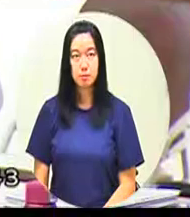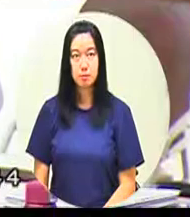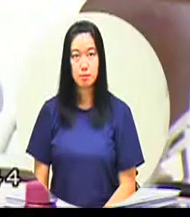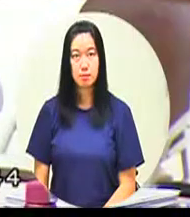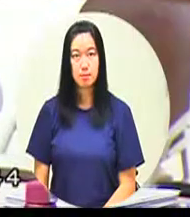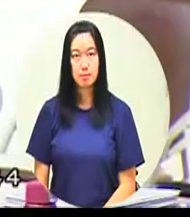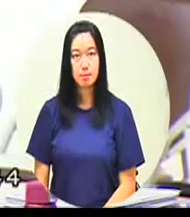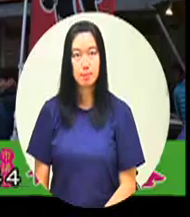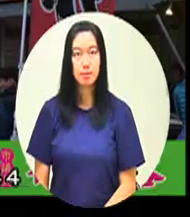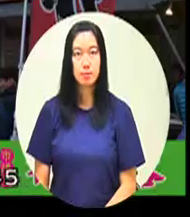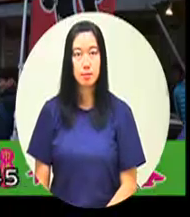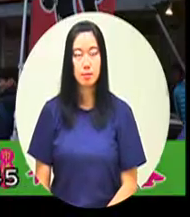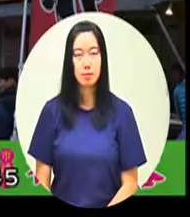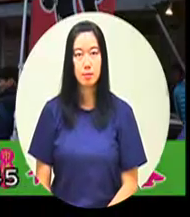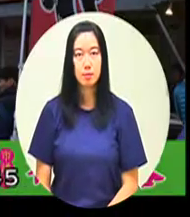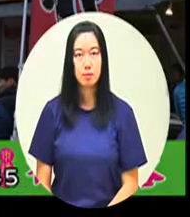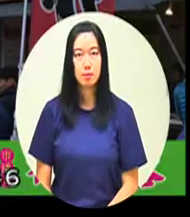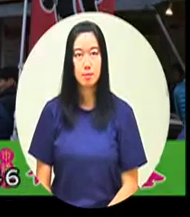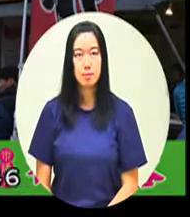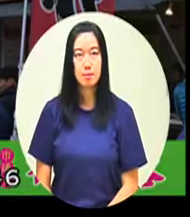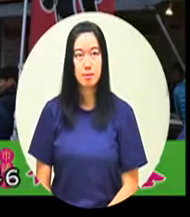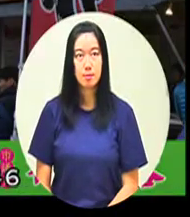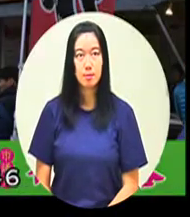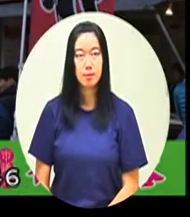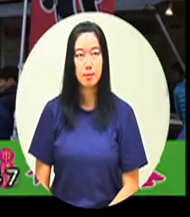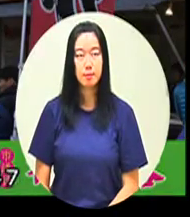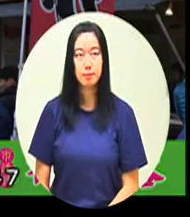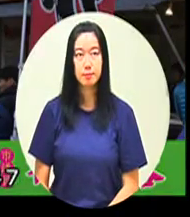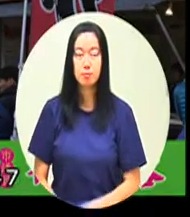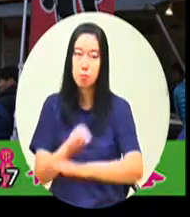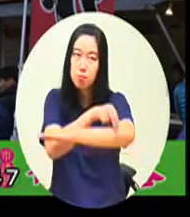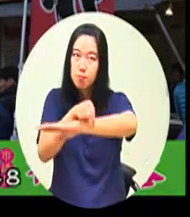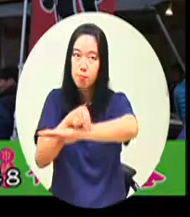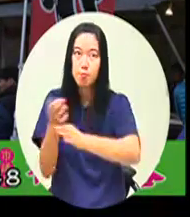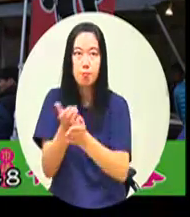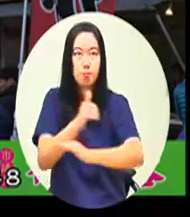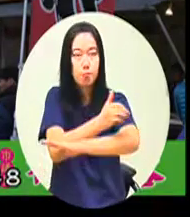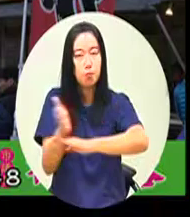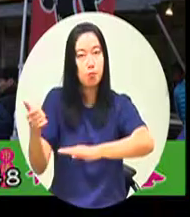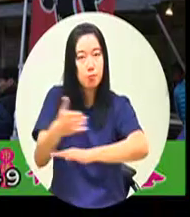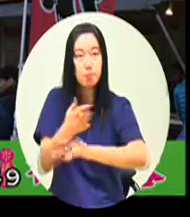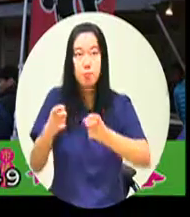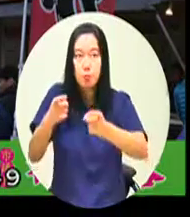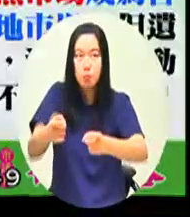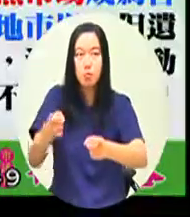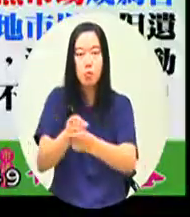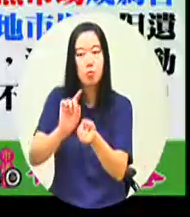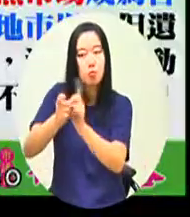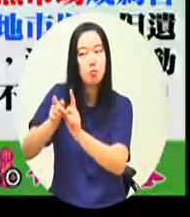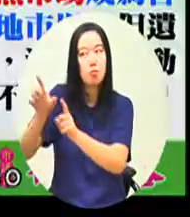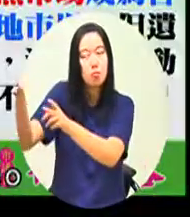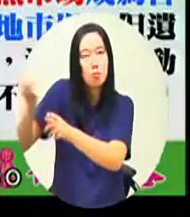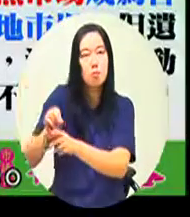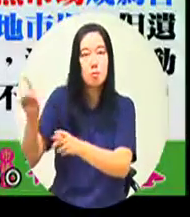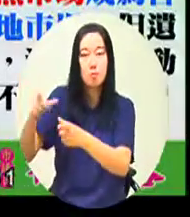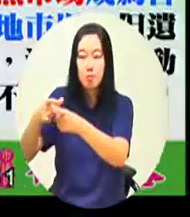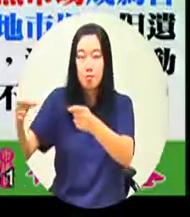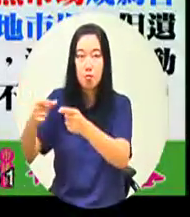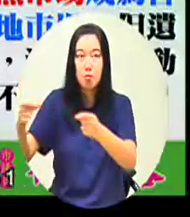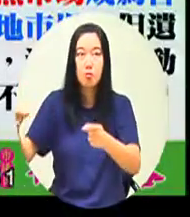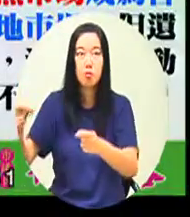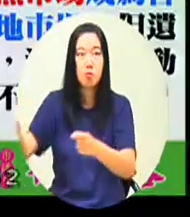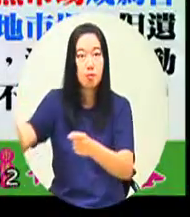我们如何打造前镇渔港为东京足地市场？那我真的很开心哦。